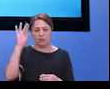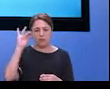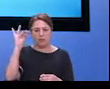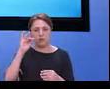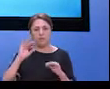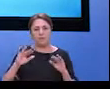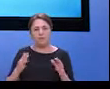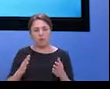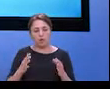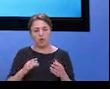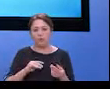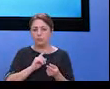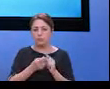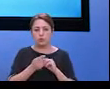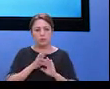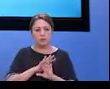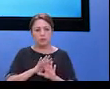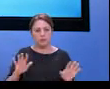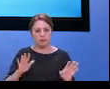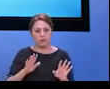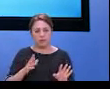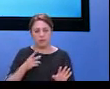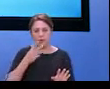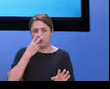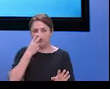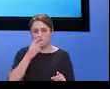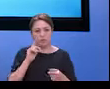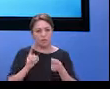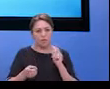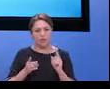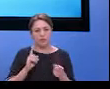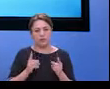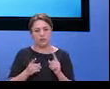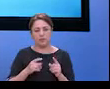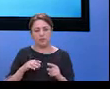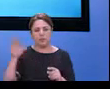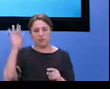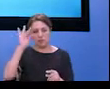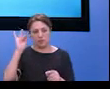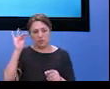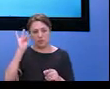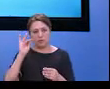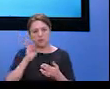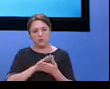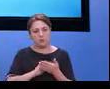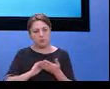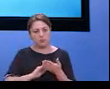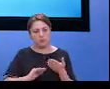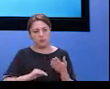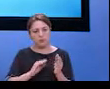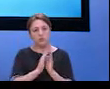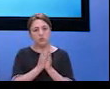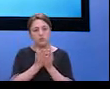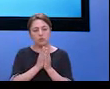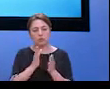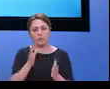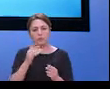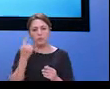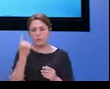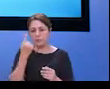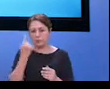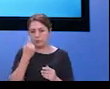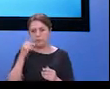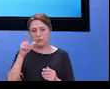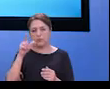воқеаларни ўзгартирмастан кўринишча ҳаққони тарихга битилиш китоби биринчи бўлиб